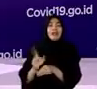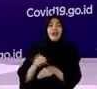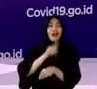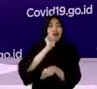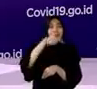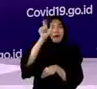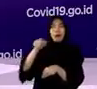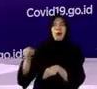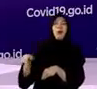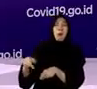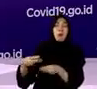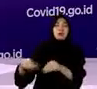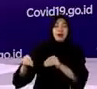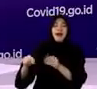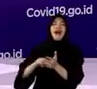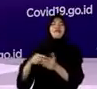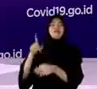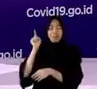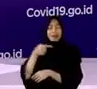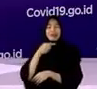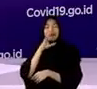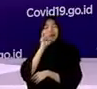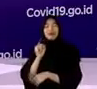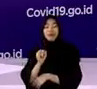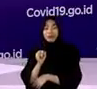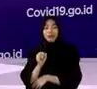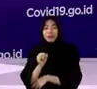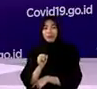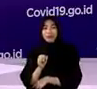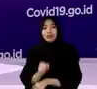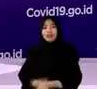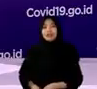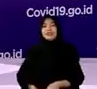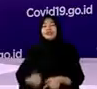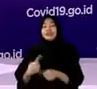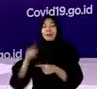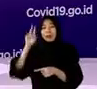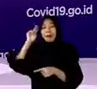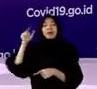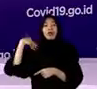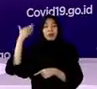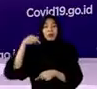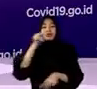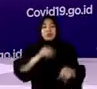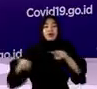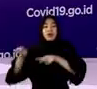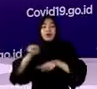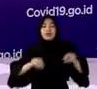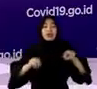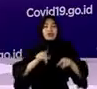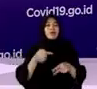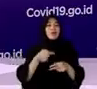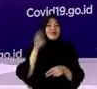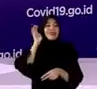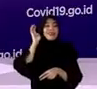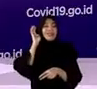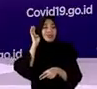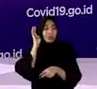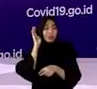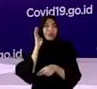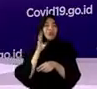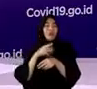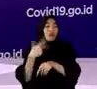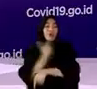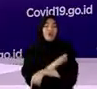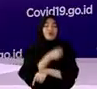merupakan komoditas palsu. Walaupun demikian, pemerintah akan terus memonitor isu pemalsuan vaksin ini.